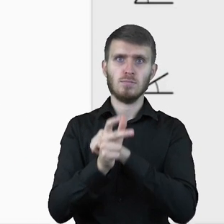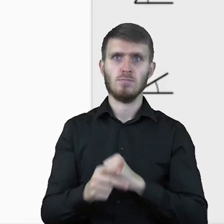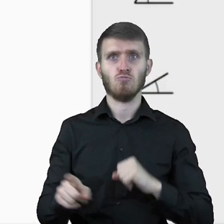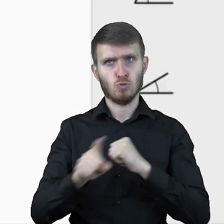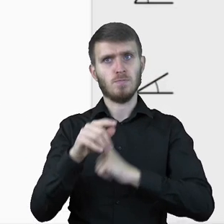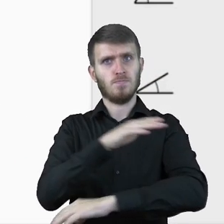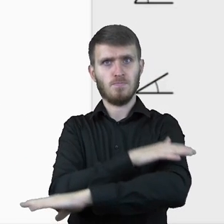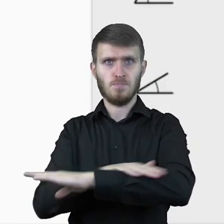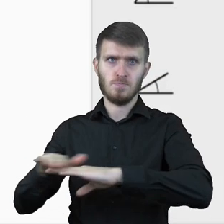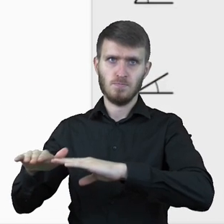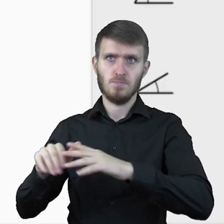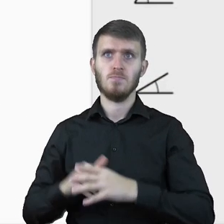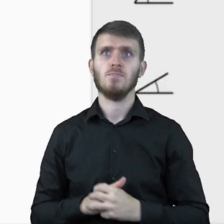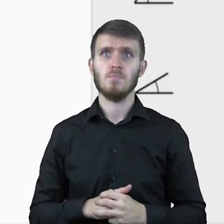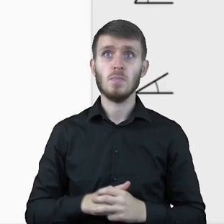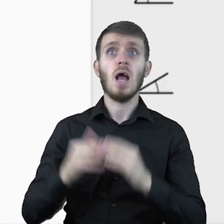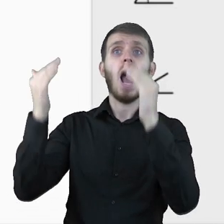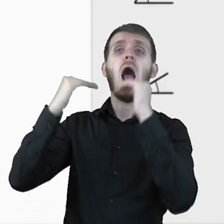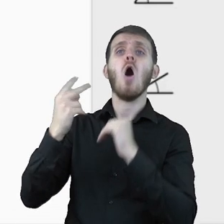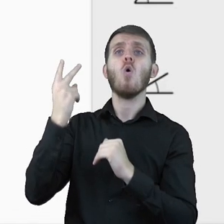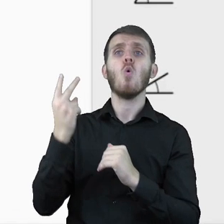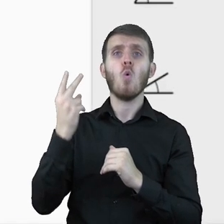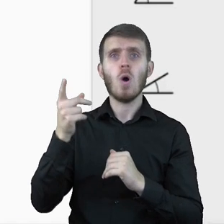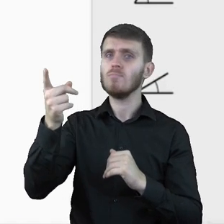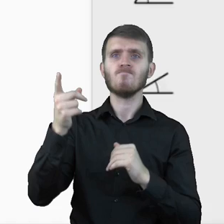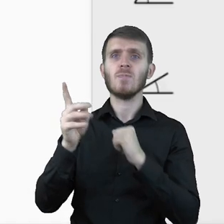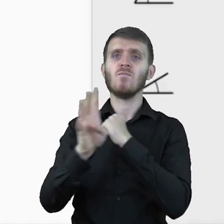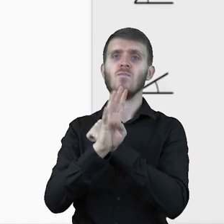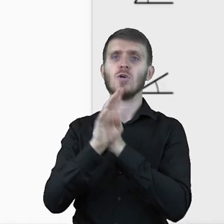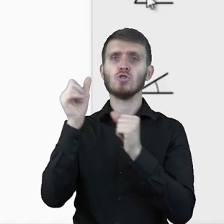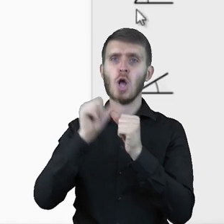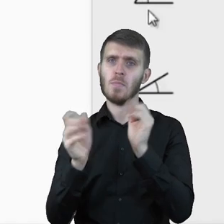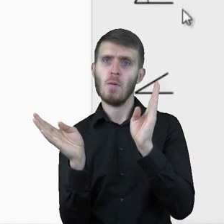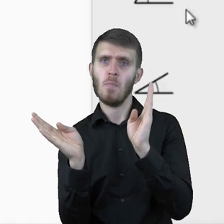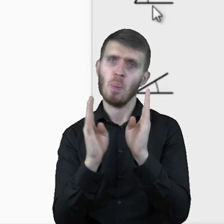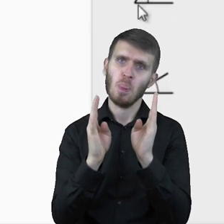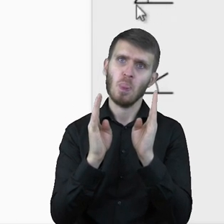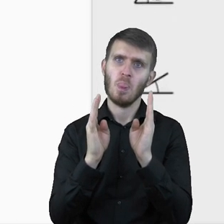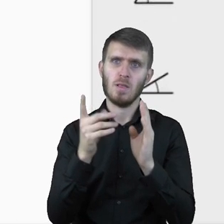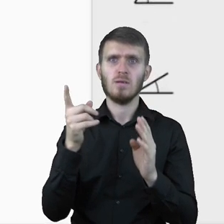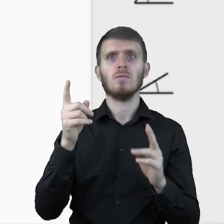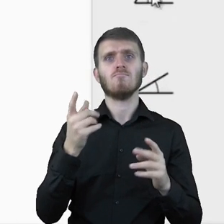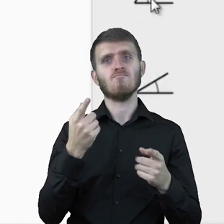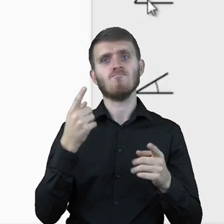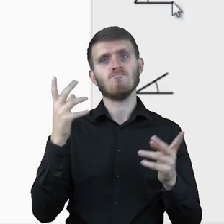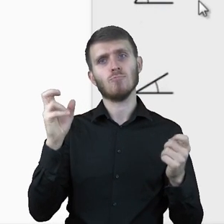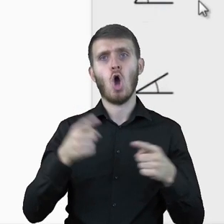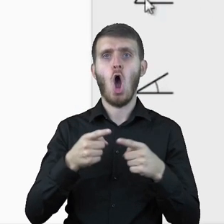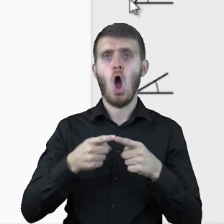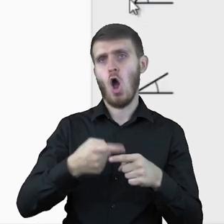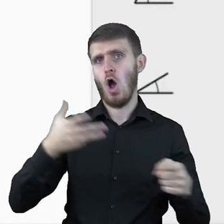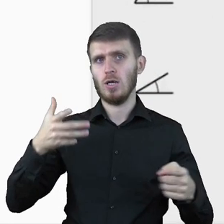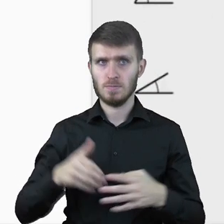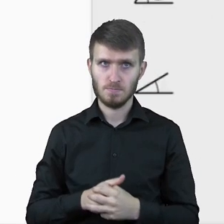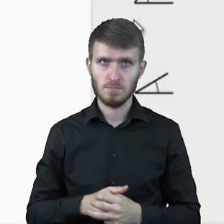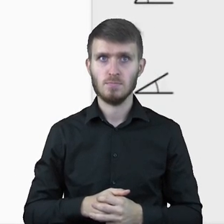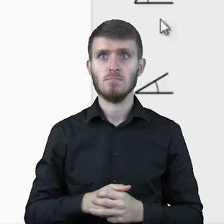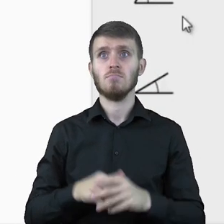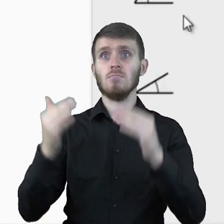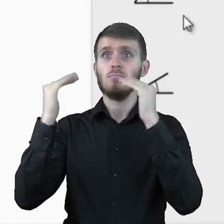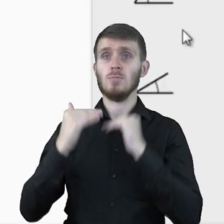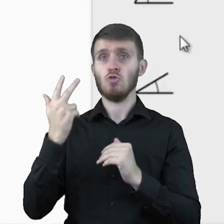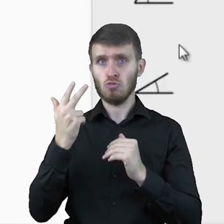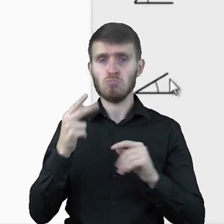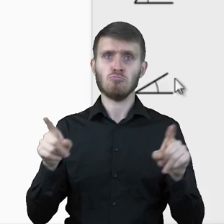dwa razy po 90 stopni. Czyli lądujemy w tym miejscu. Ten kąt ma miarę mniejszą niż 90 stopni. Jest